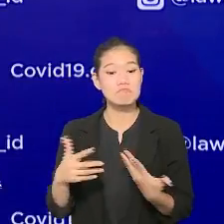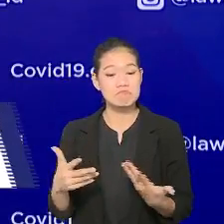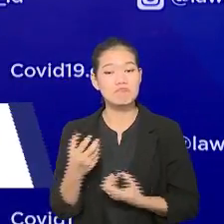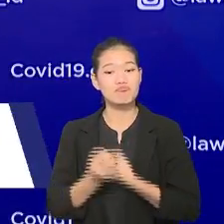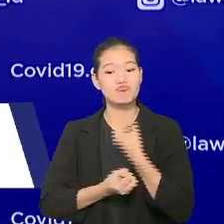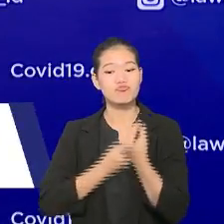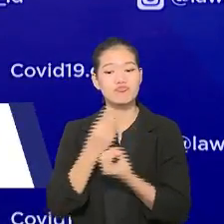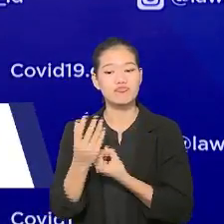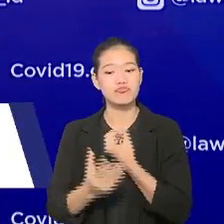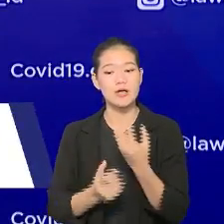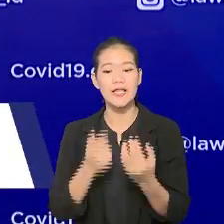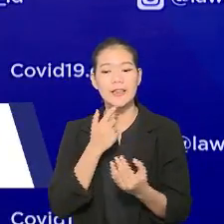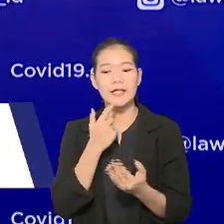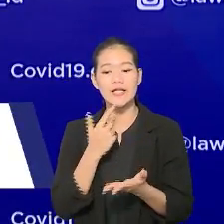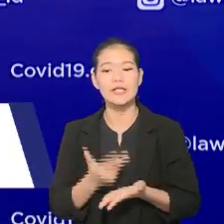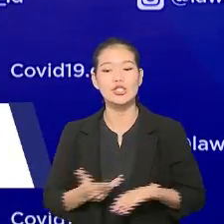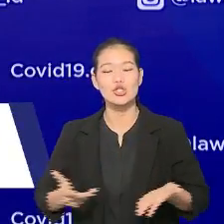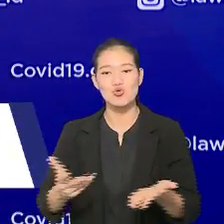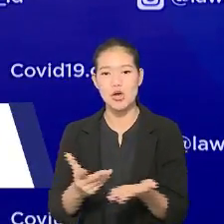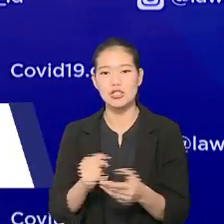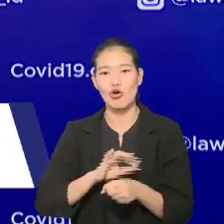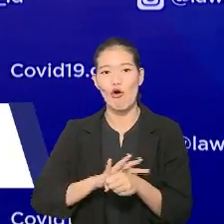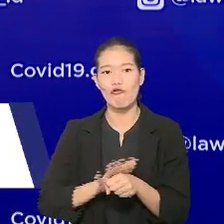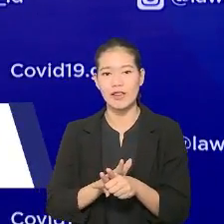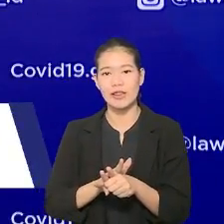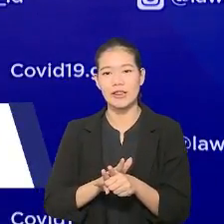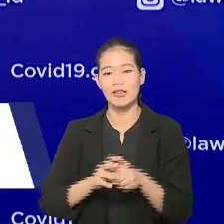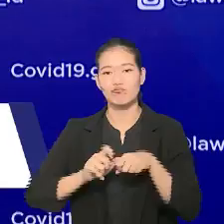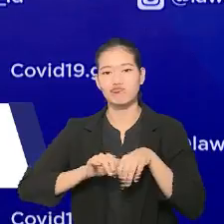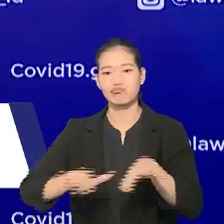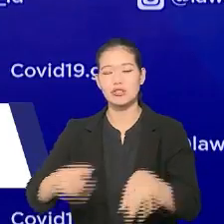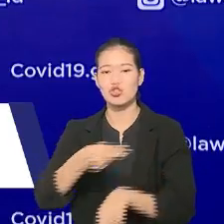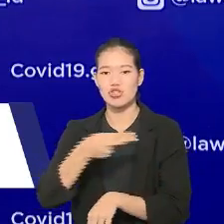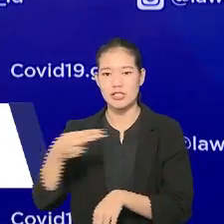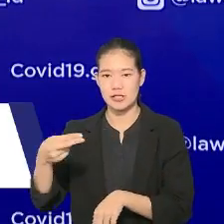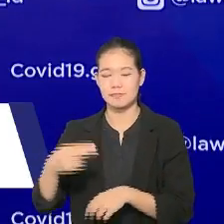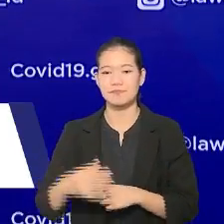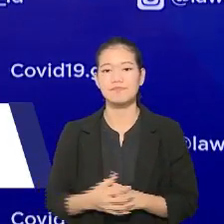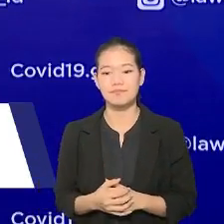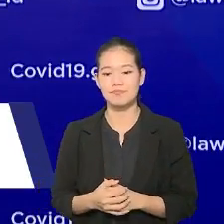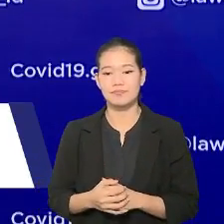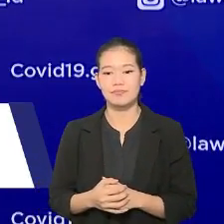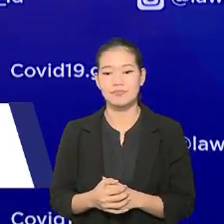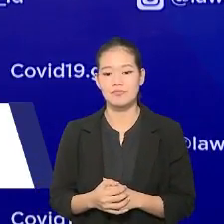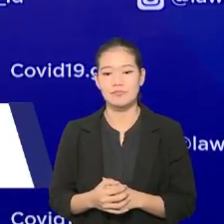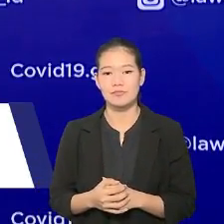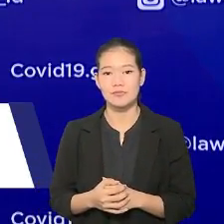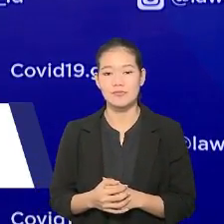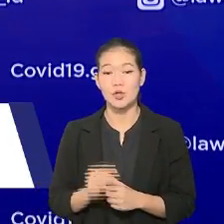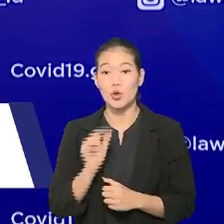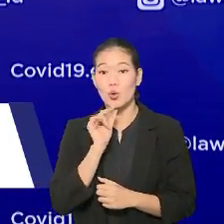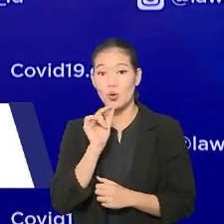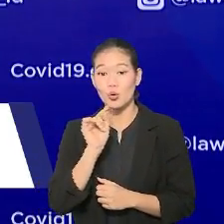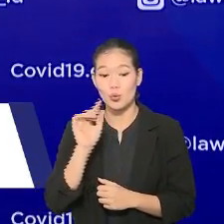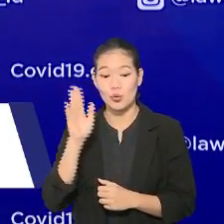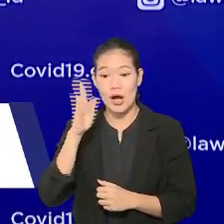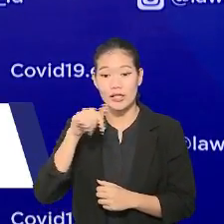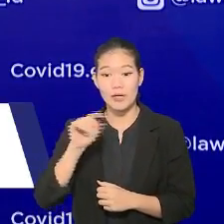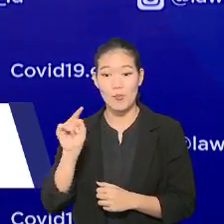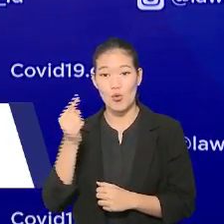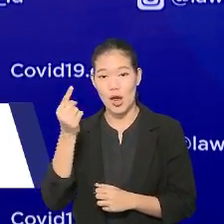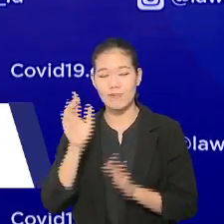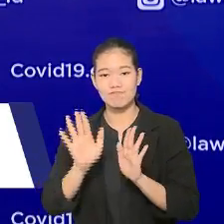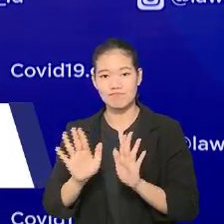akan menyampaikan perkembangan penanganan COVID-19 di Indonesia. Untuk memulai sesi hari ini, saya